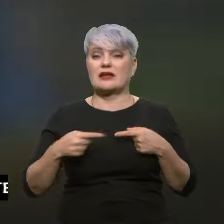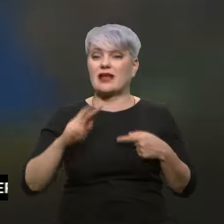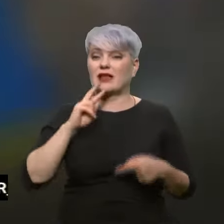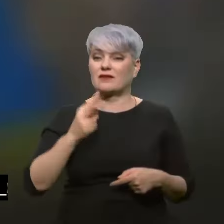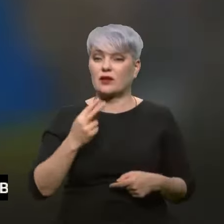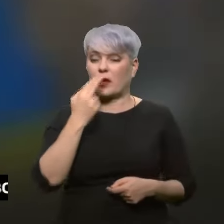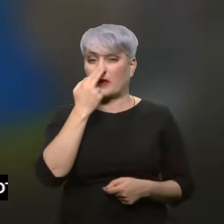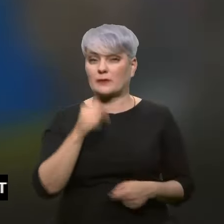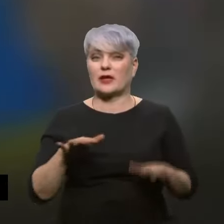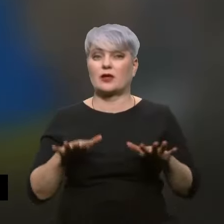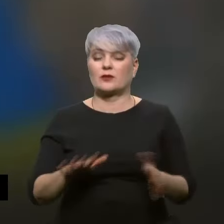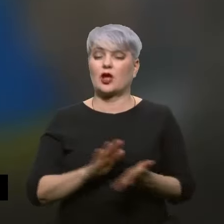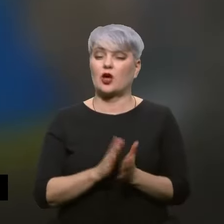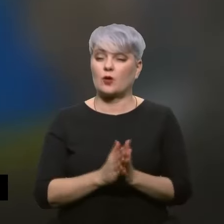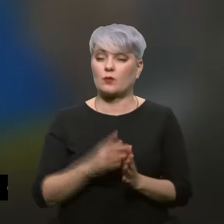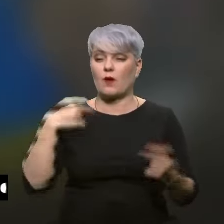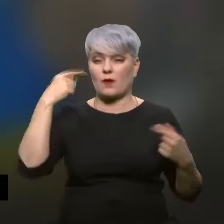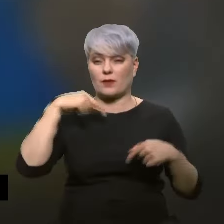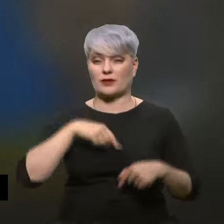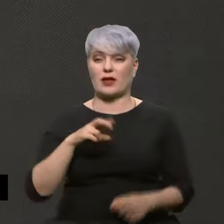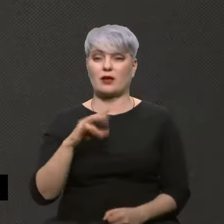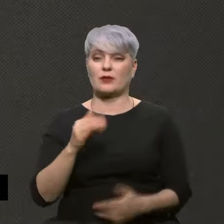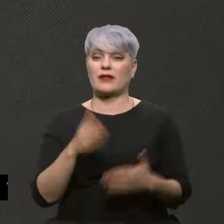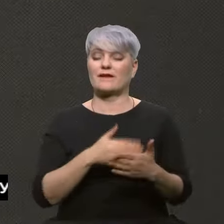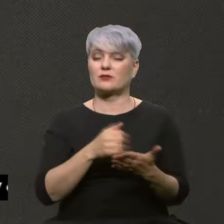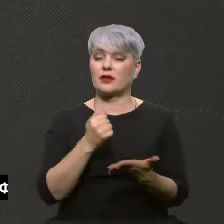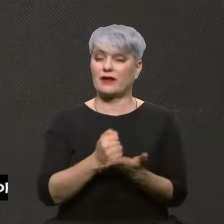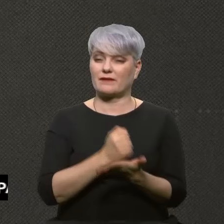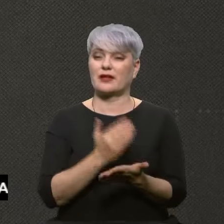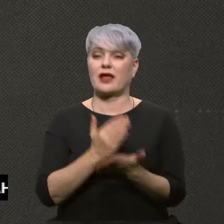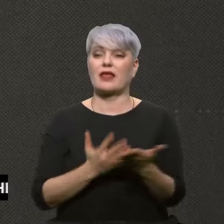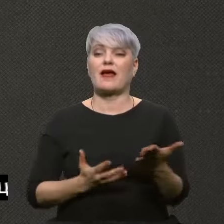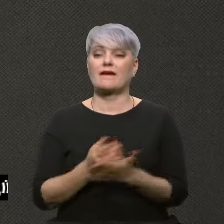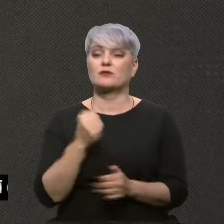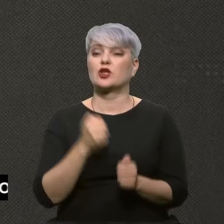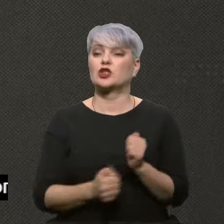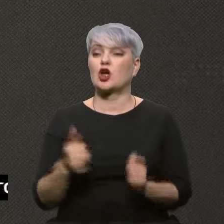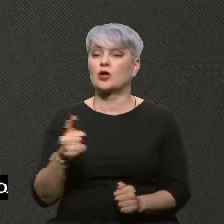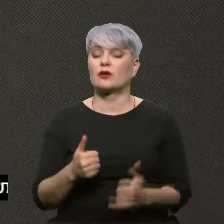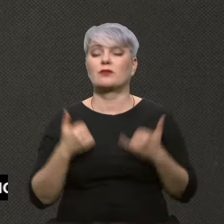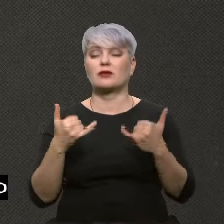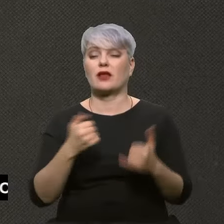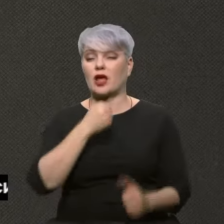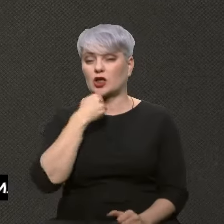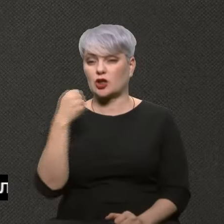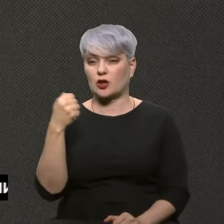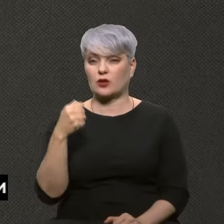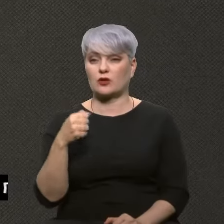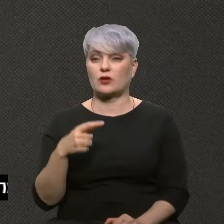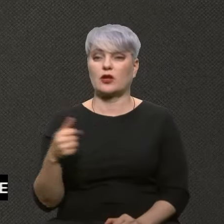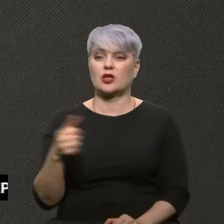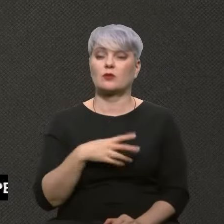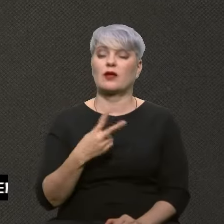до місцевих умов і менталітету. В березні відмінили візи, є виплати, вони щотижневі для дорослих. На тиждень це